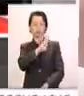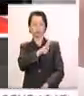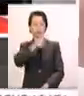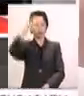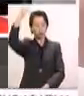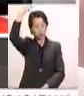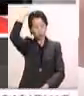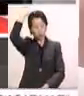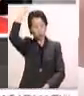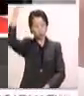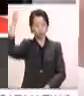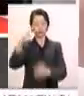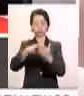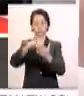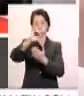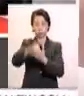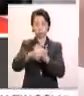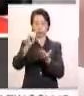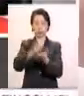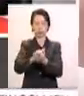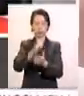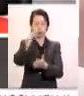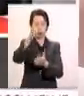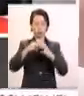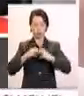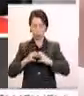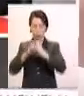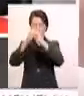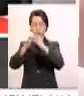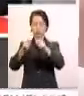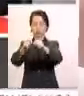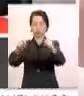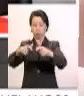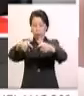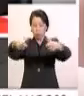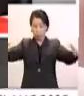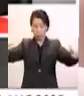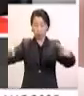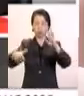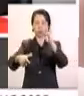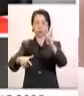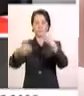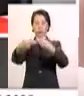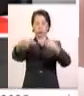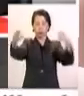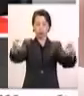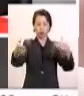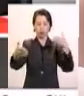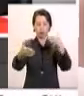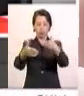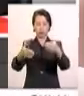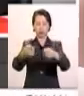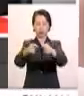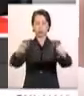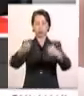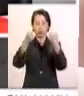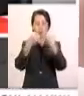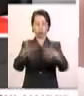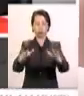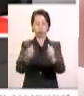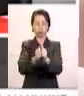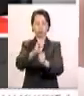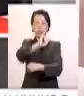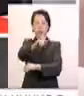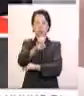Selangor Amiruddin Syari. Projek berkenaan bakal dibangunkan di tapak seluas kira-kira 6 hektar berhampiran tapak pelupusan sanitari